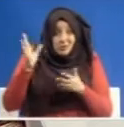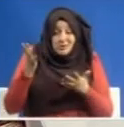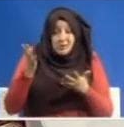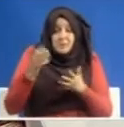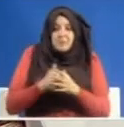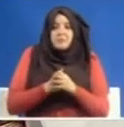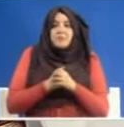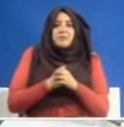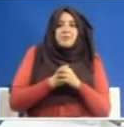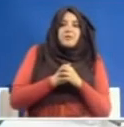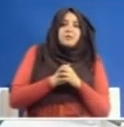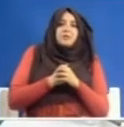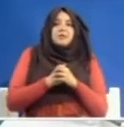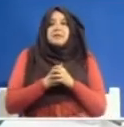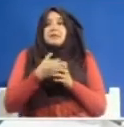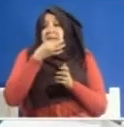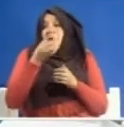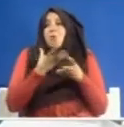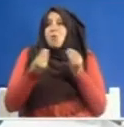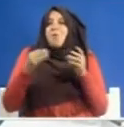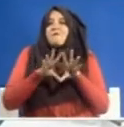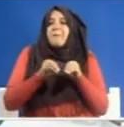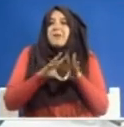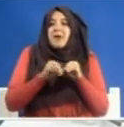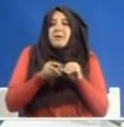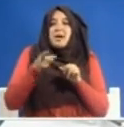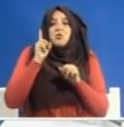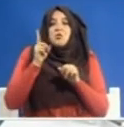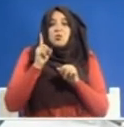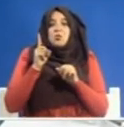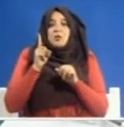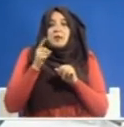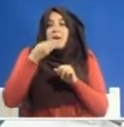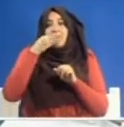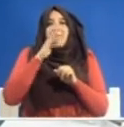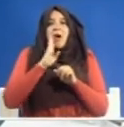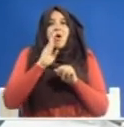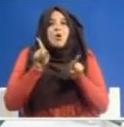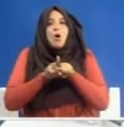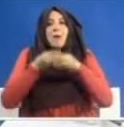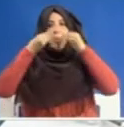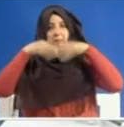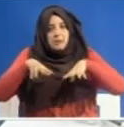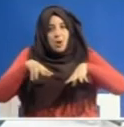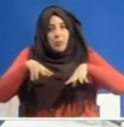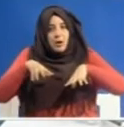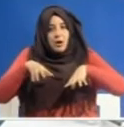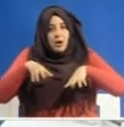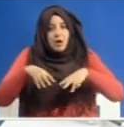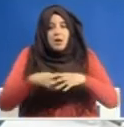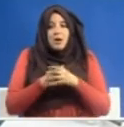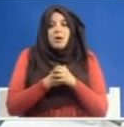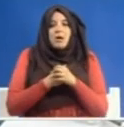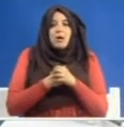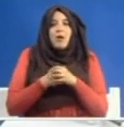لذلك كثير من الأسر الآن، خاصة بالنسبة للأسر للوالدين، استقالوا، إما كما قلت يعني